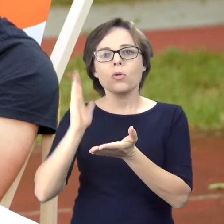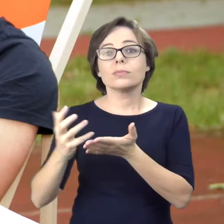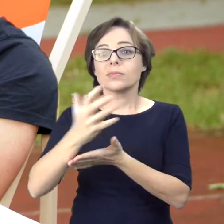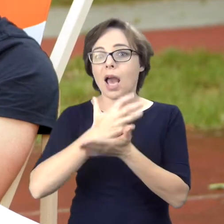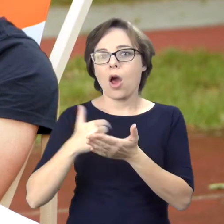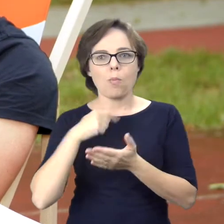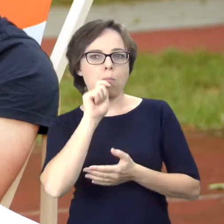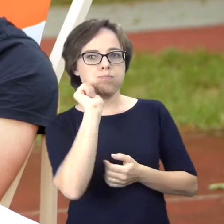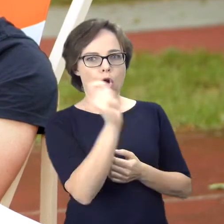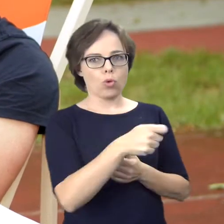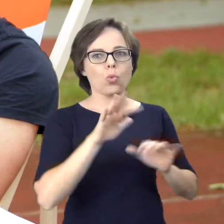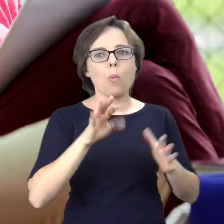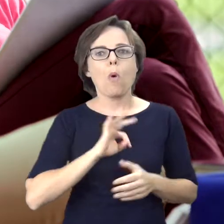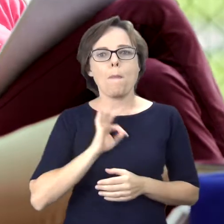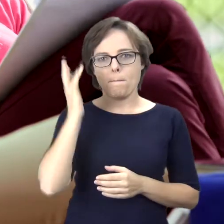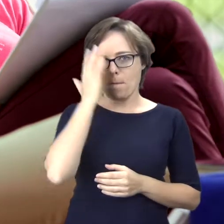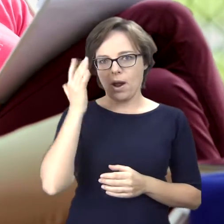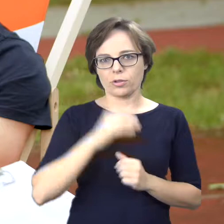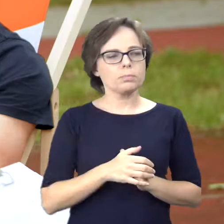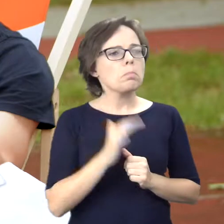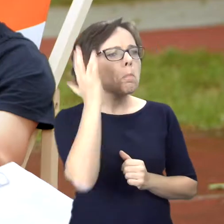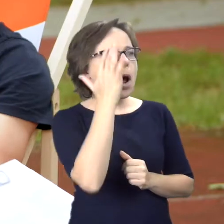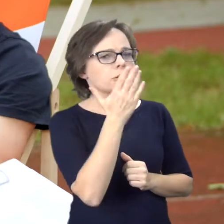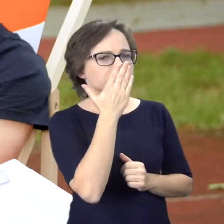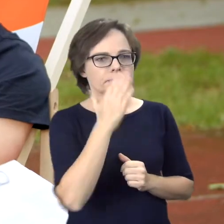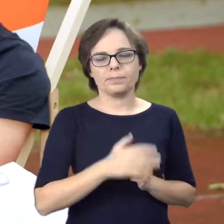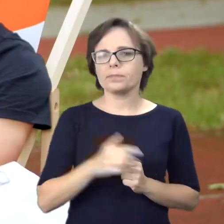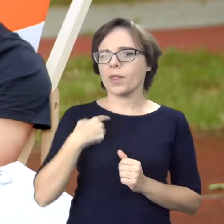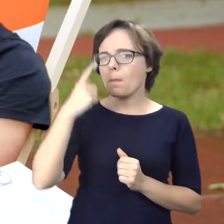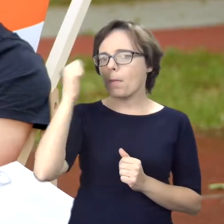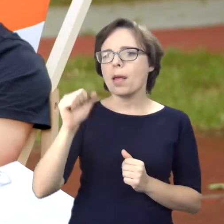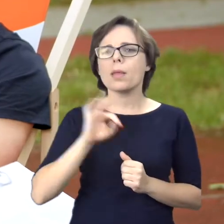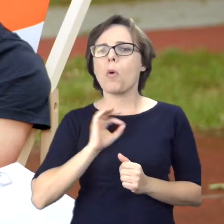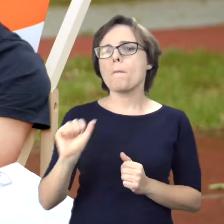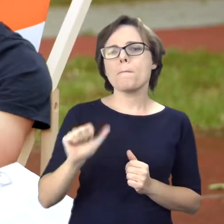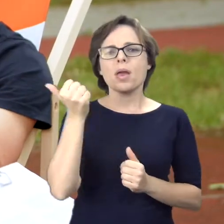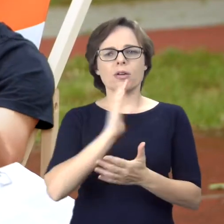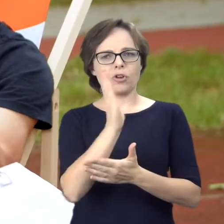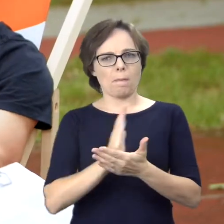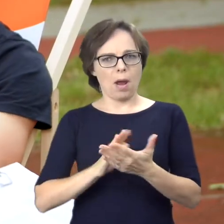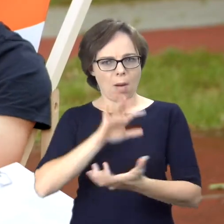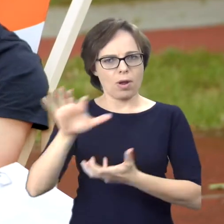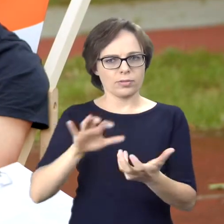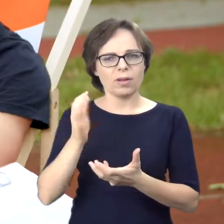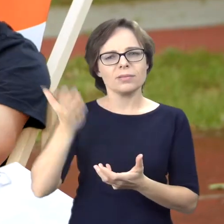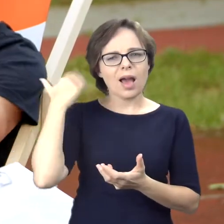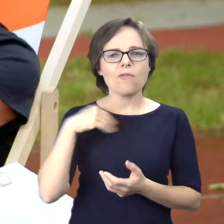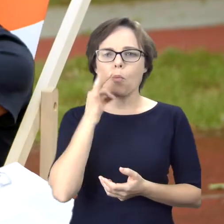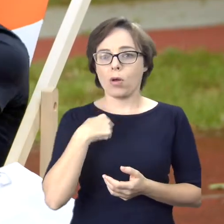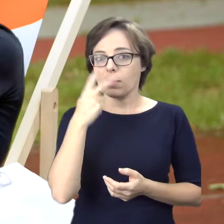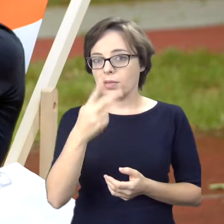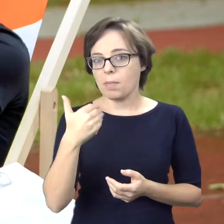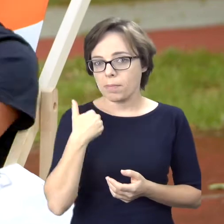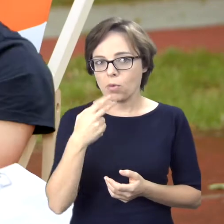czyli na realizację moich marzeń. Jakich marzeń? Ja pamiętam taką pierwszą mapę świata, którą gdzieś za młodu widziałem i ten